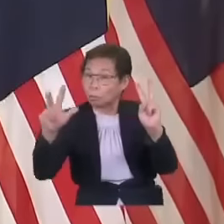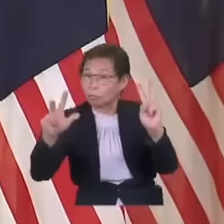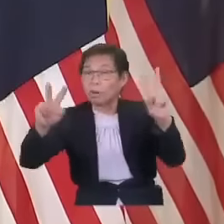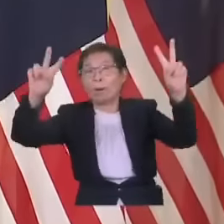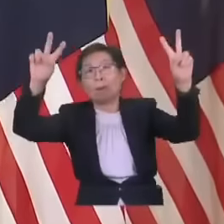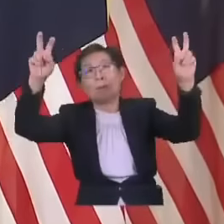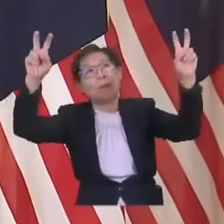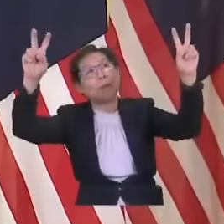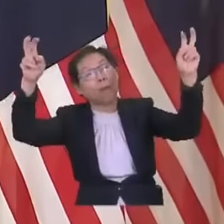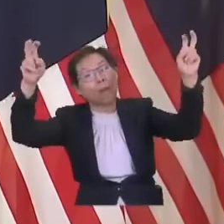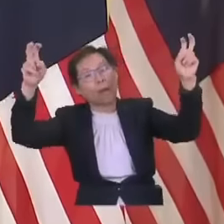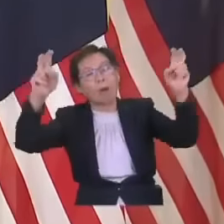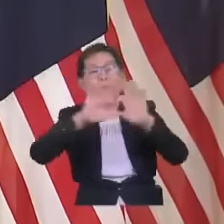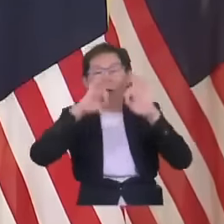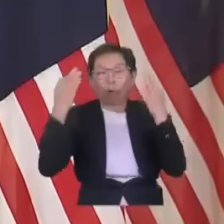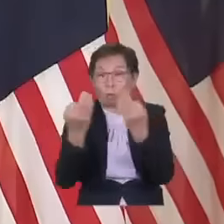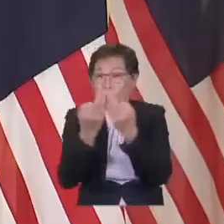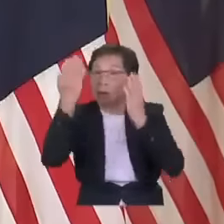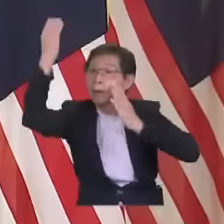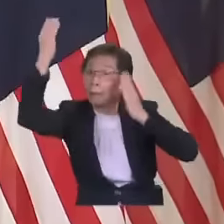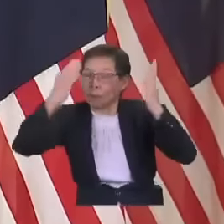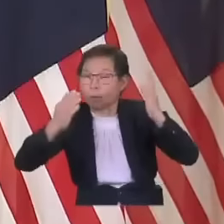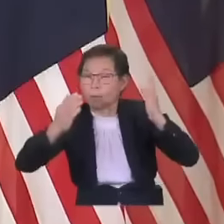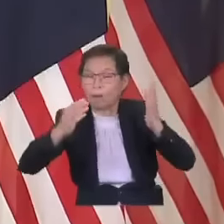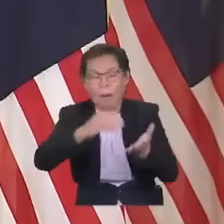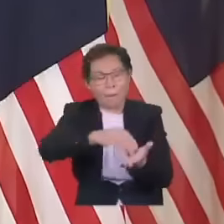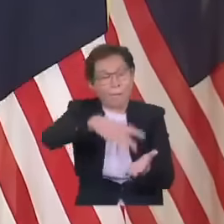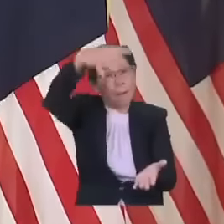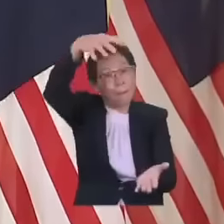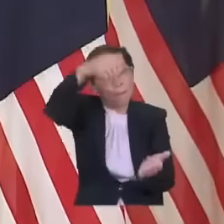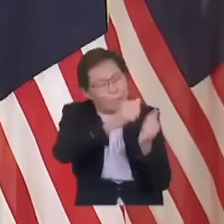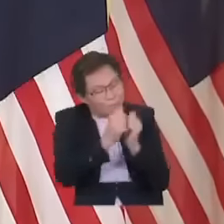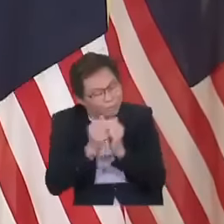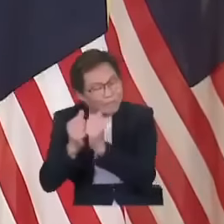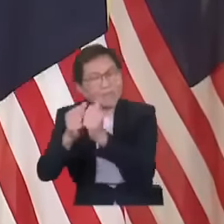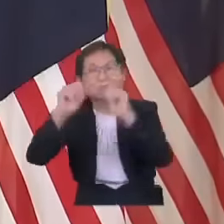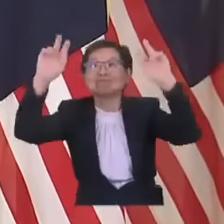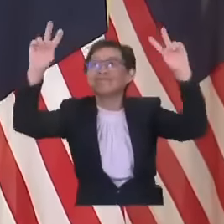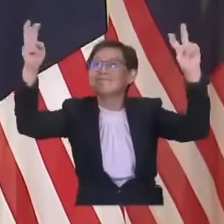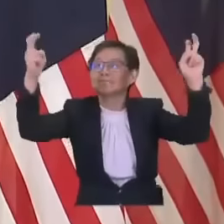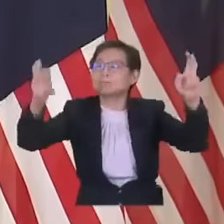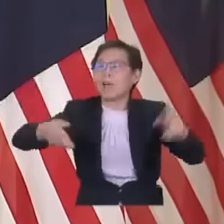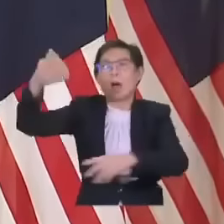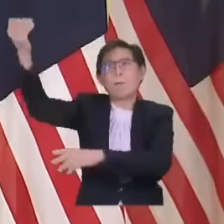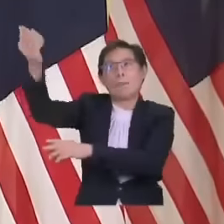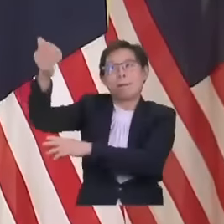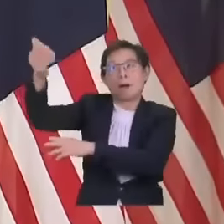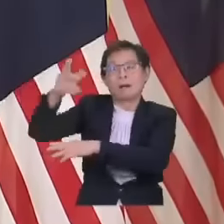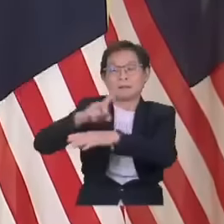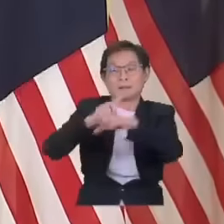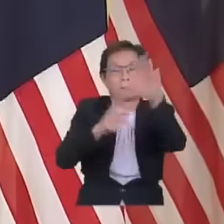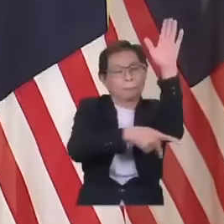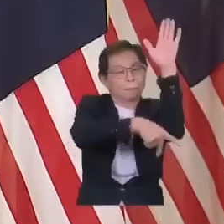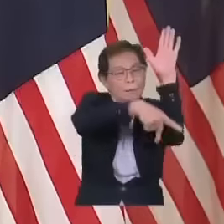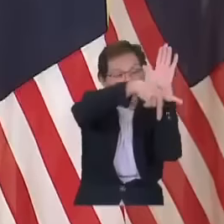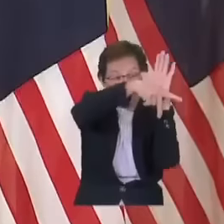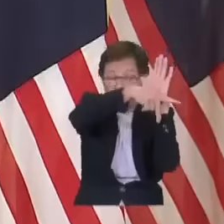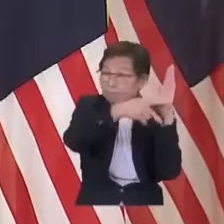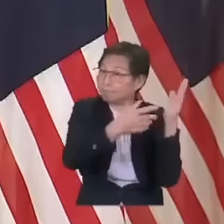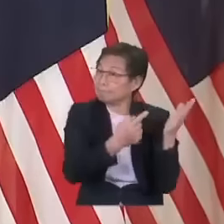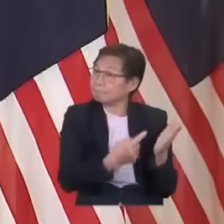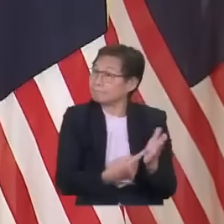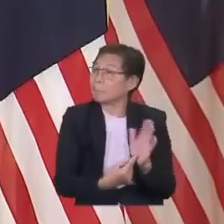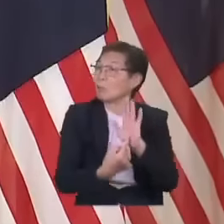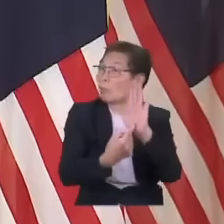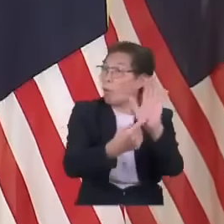bertemakan keluarga Malaysia Makmur bersama dibentangkan di dewan rakyat Ia